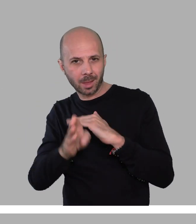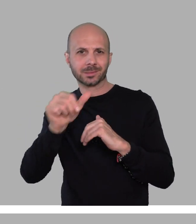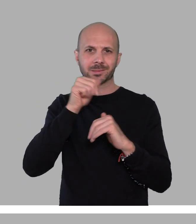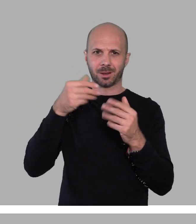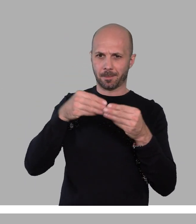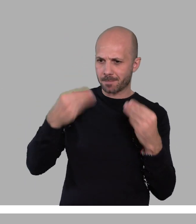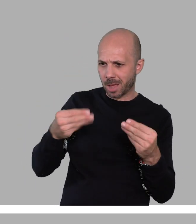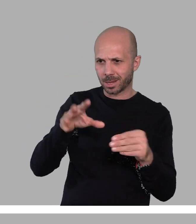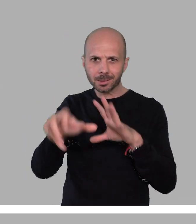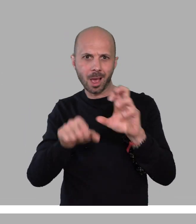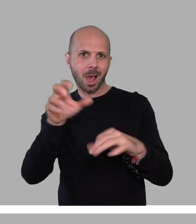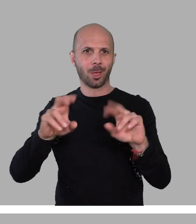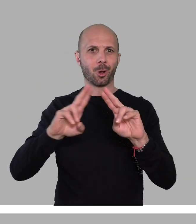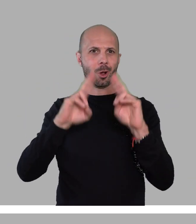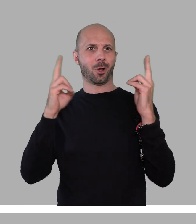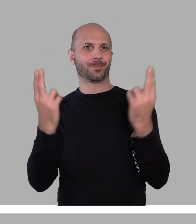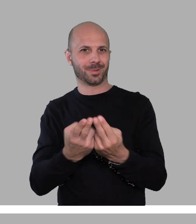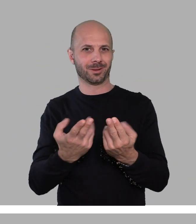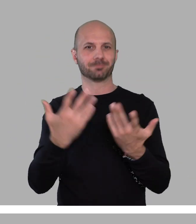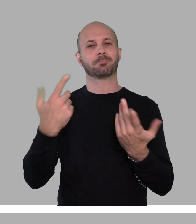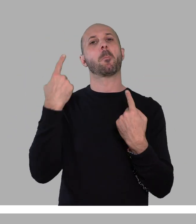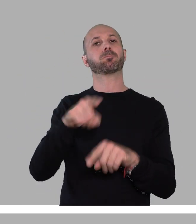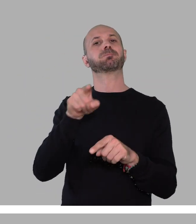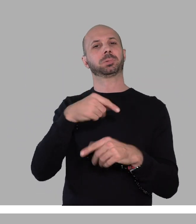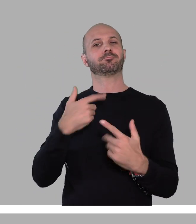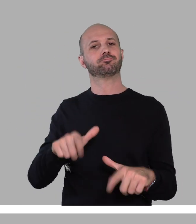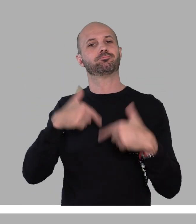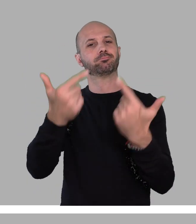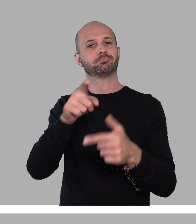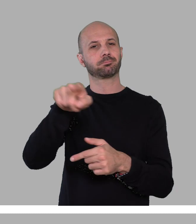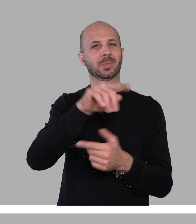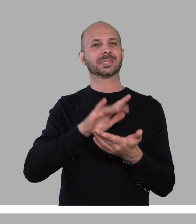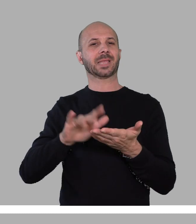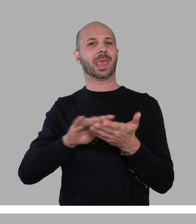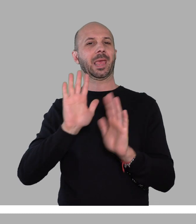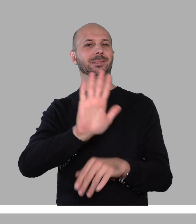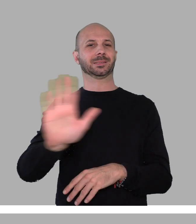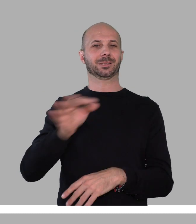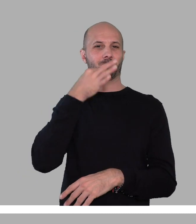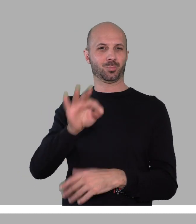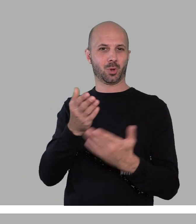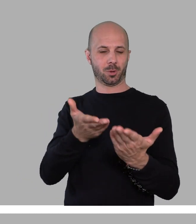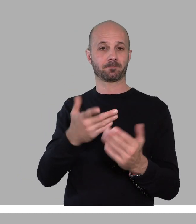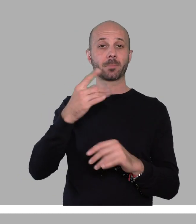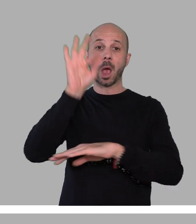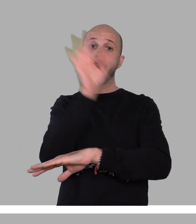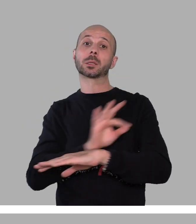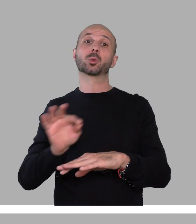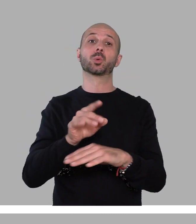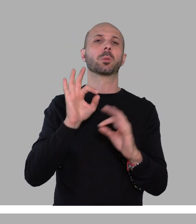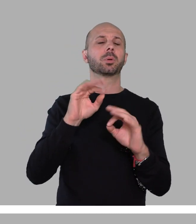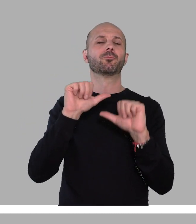viverlo con tutti gli strumenti che noi abbiamo a disposizione, tutti i nostri sensi. Quindi io dico che l'architettura